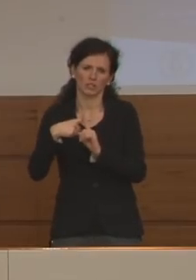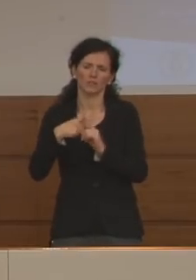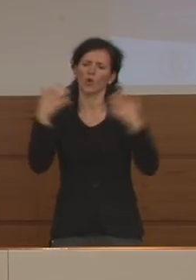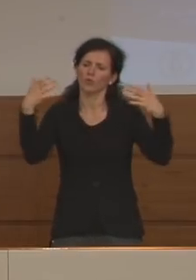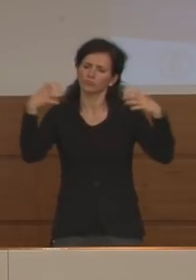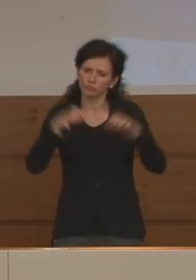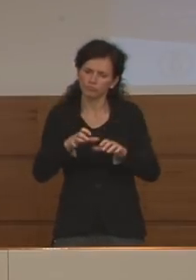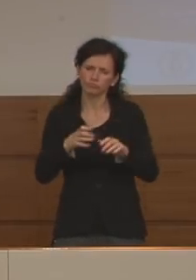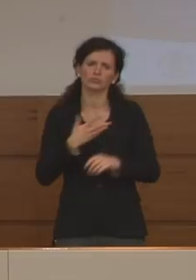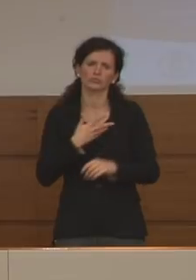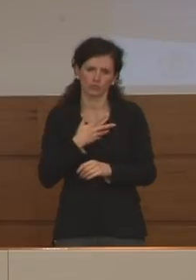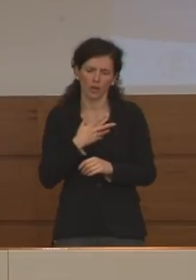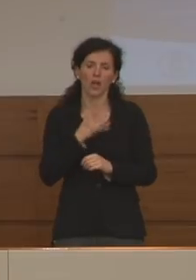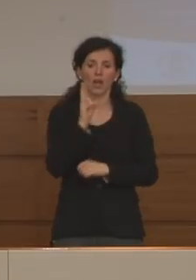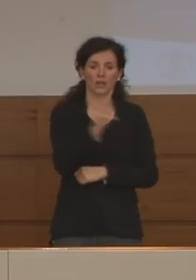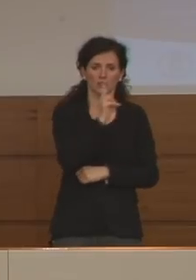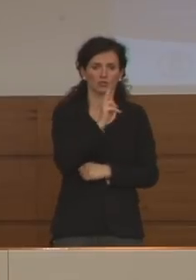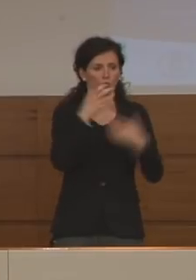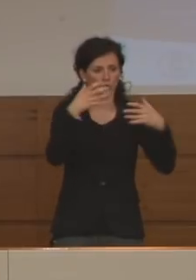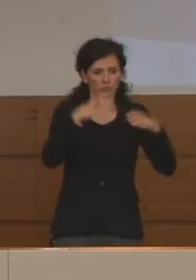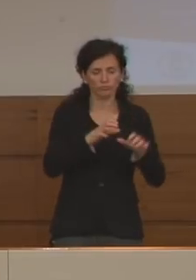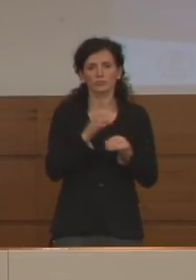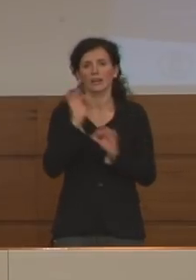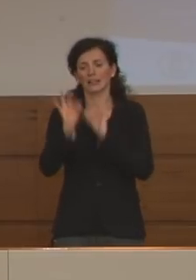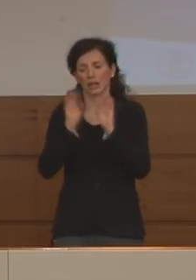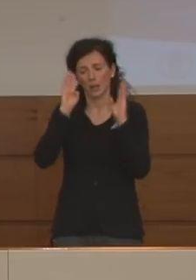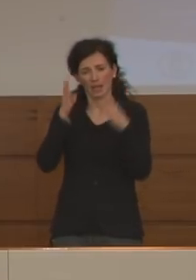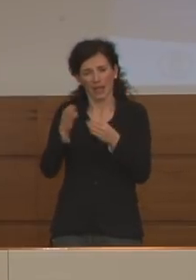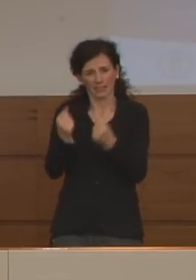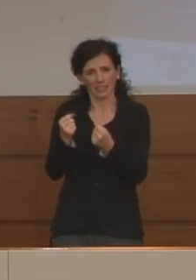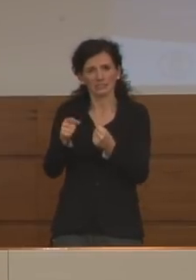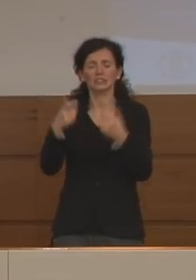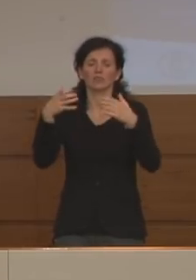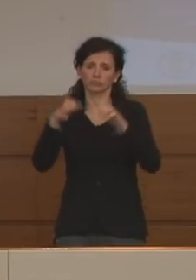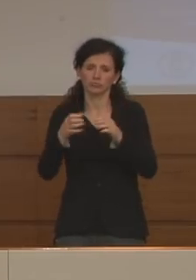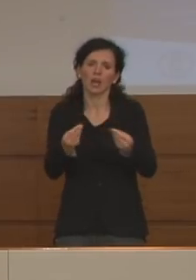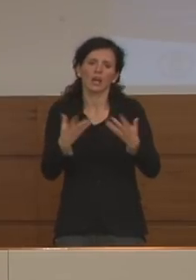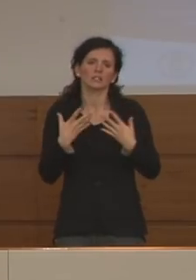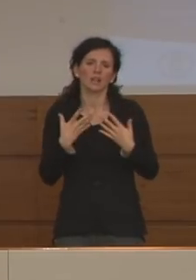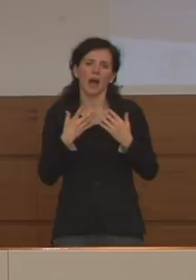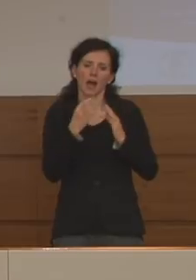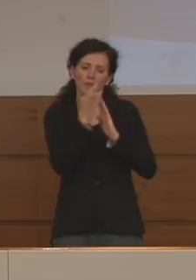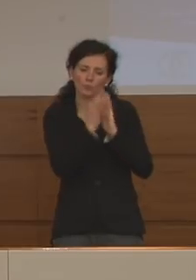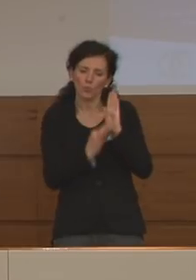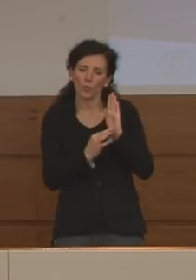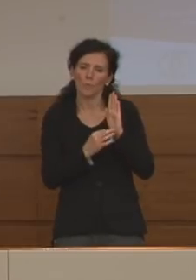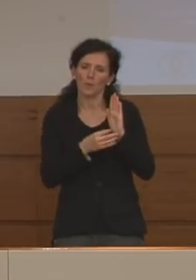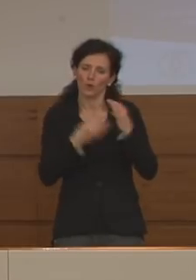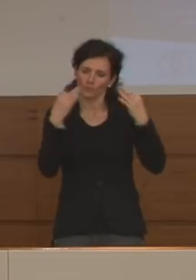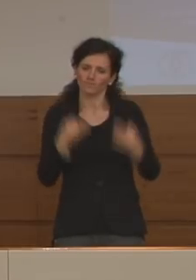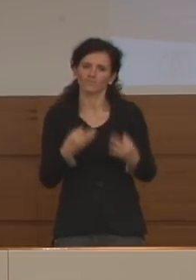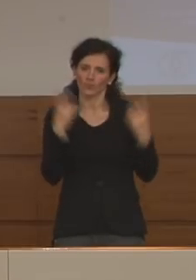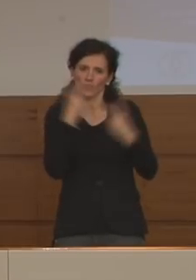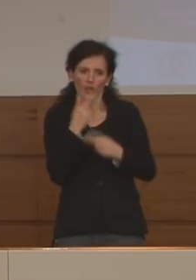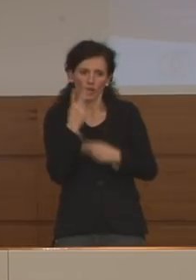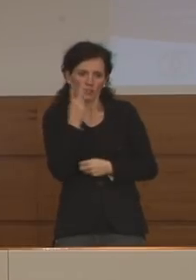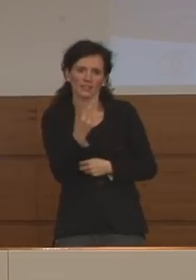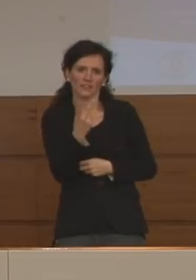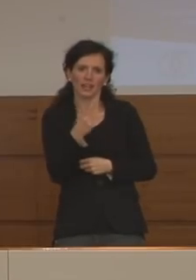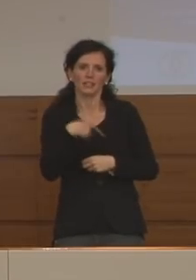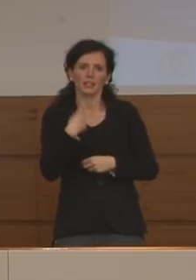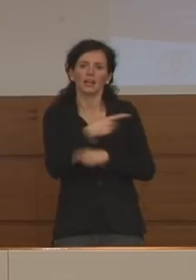terapie intensive il calo sui deceduti ci danno dei dati solidi dei dati concreti che si riflettono poi sulla vita dei nostri